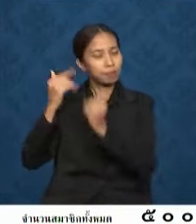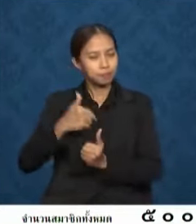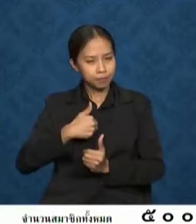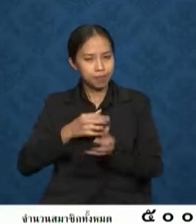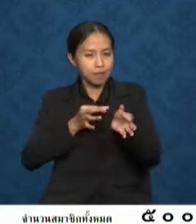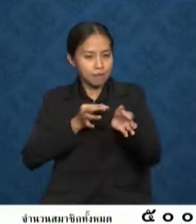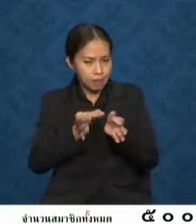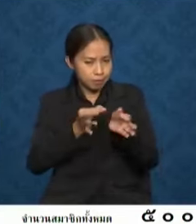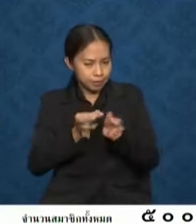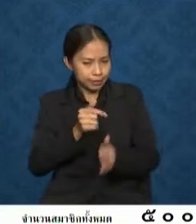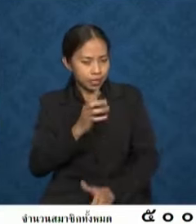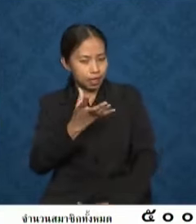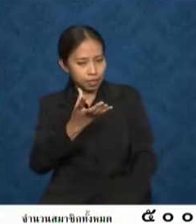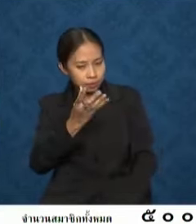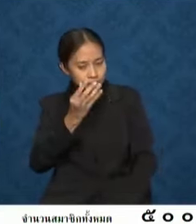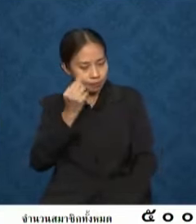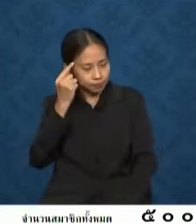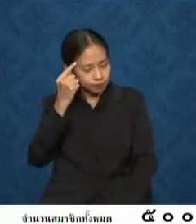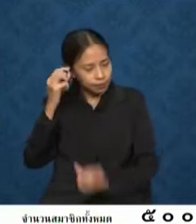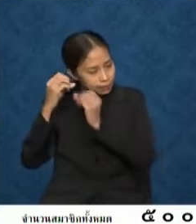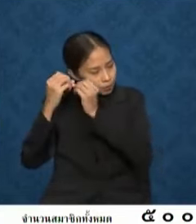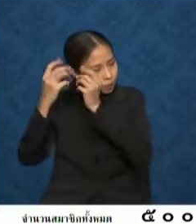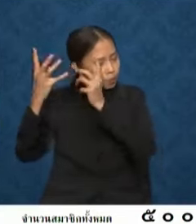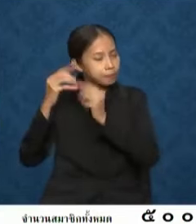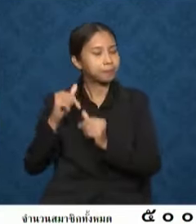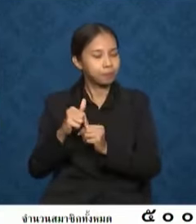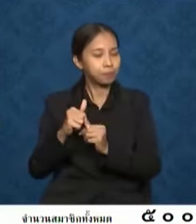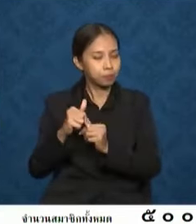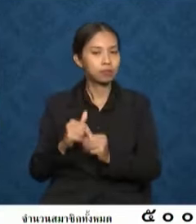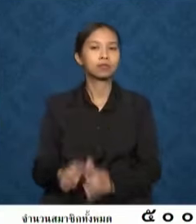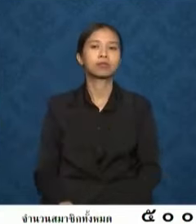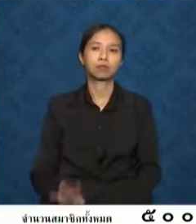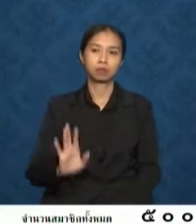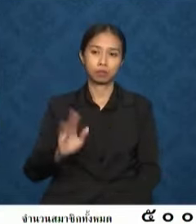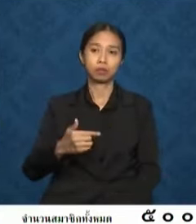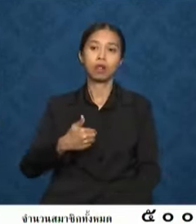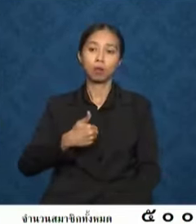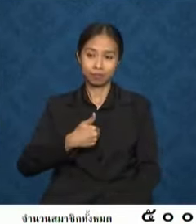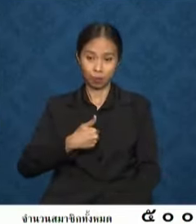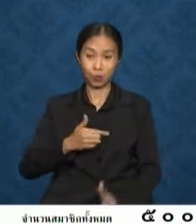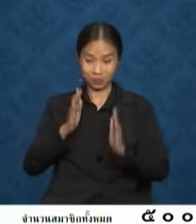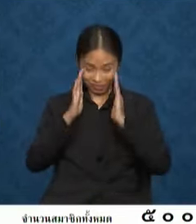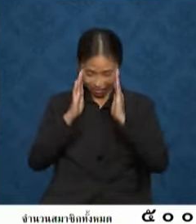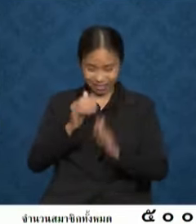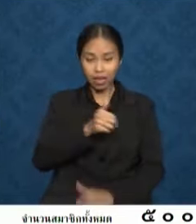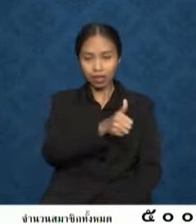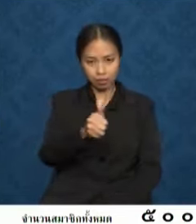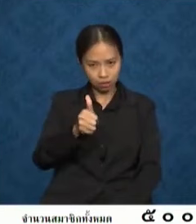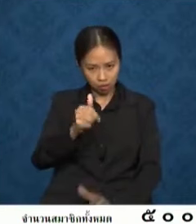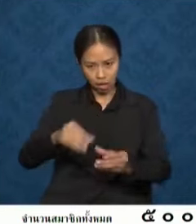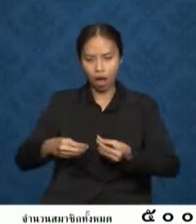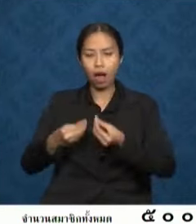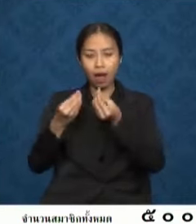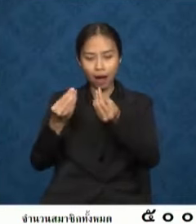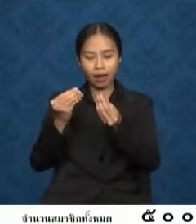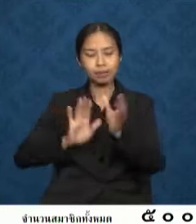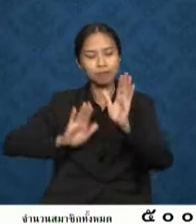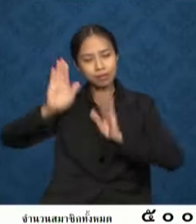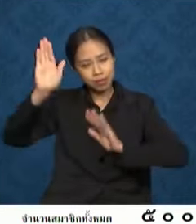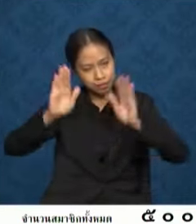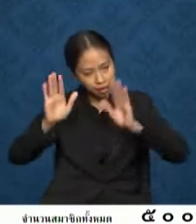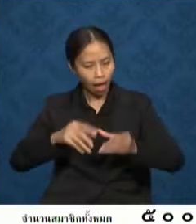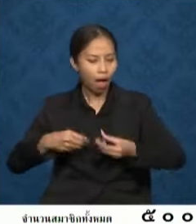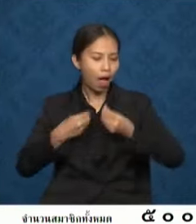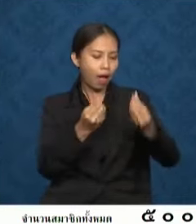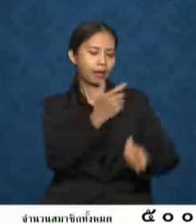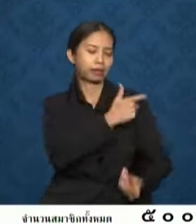สื่อสารก็จะทราบดีว่าผมมีความปรารถนาดีต่อระบอบประชาธิปไตยและสถาบัน